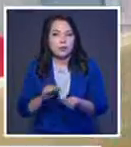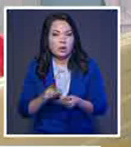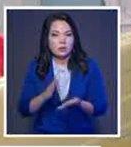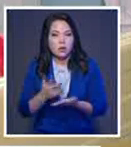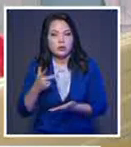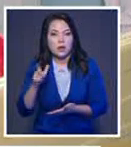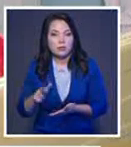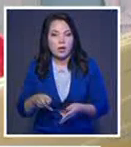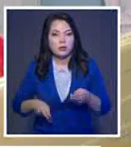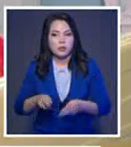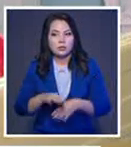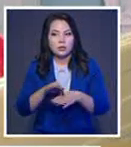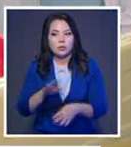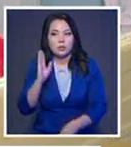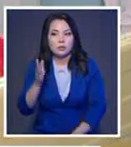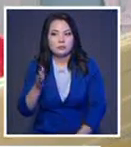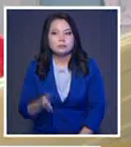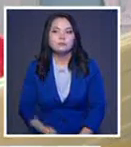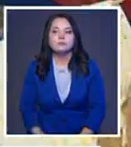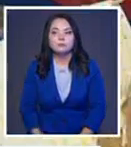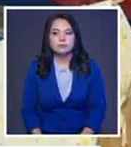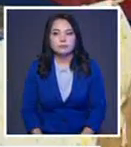3 азаматқа ота жасалмақ.